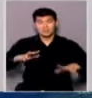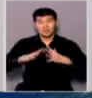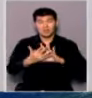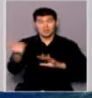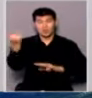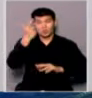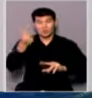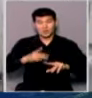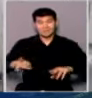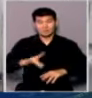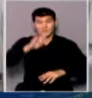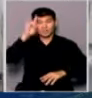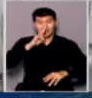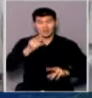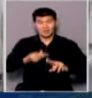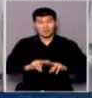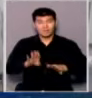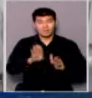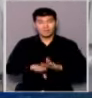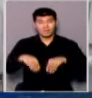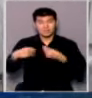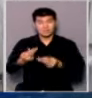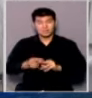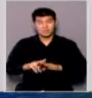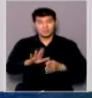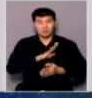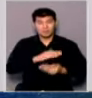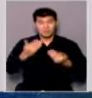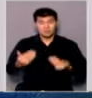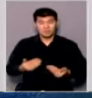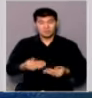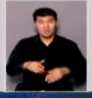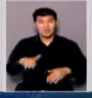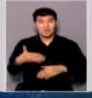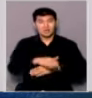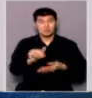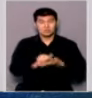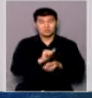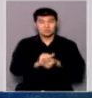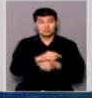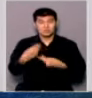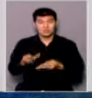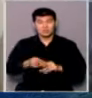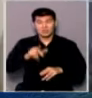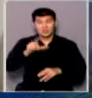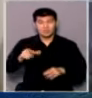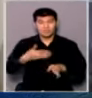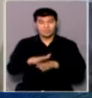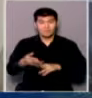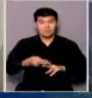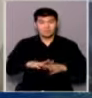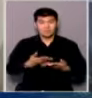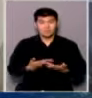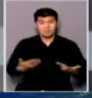хозяйства Республики Казахстан в качестве незаконного материального вознаграждения выдана сушеная рыбная продукция лицу, уполномоченному